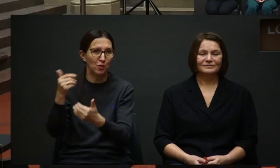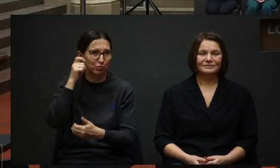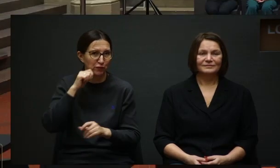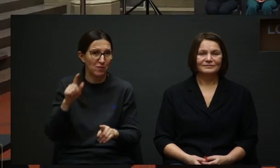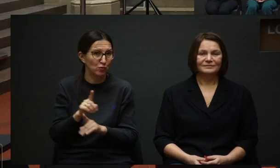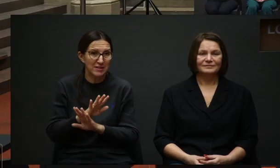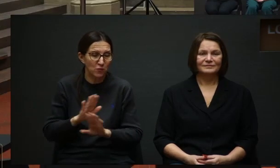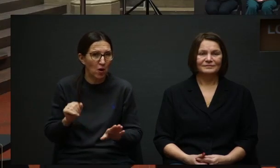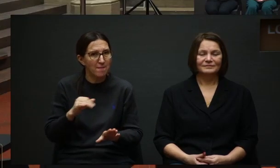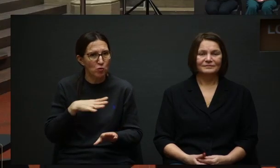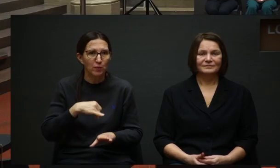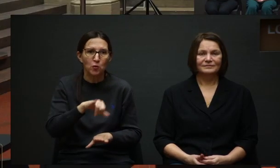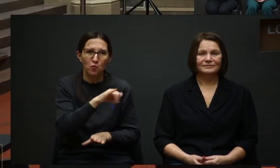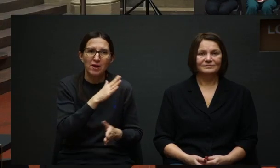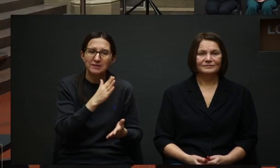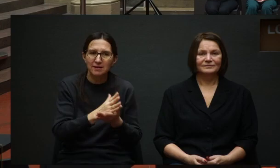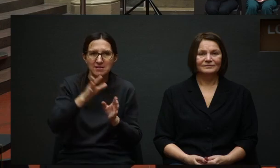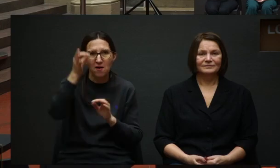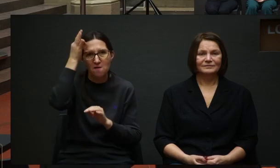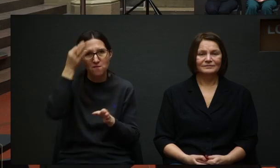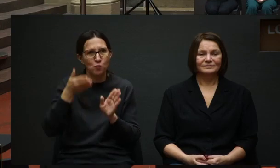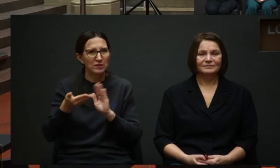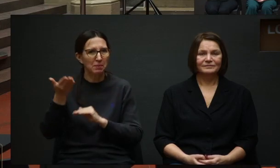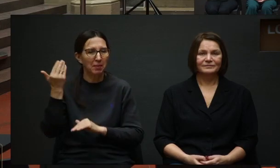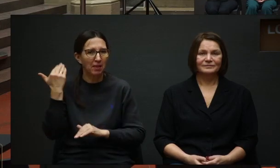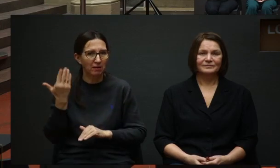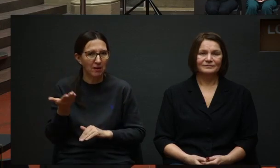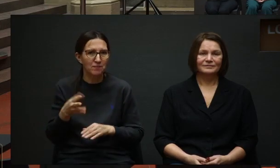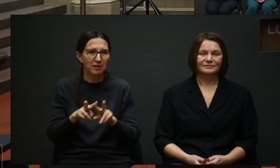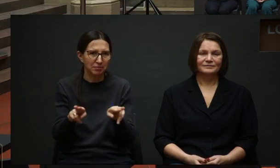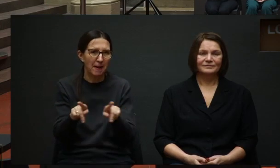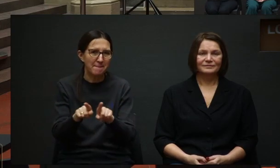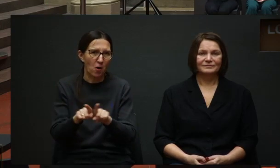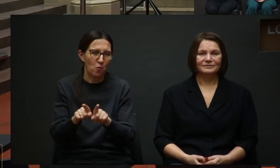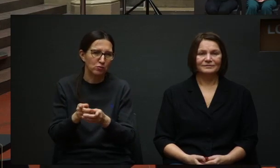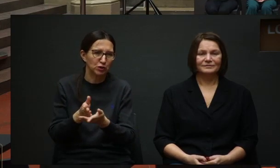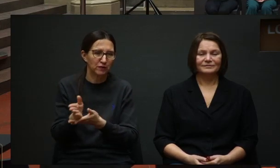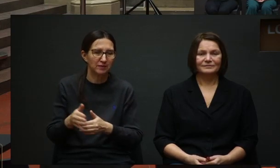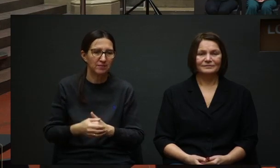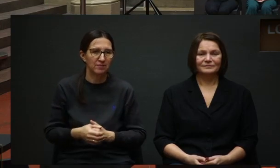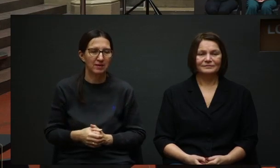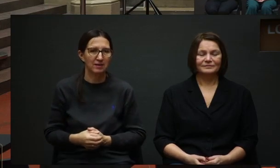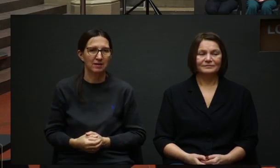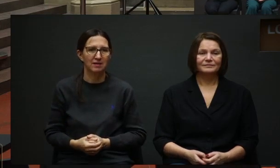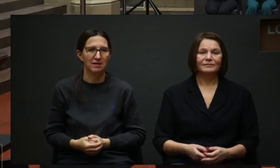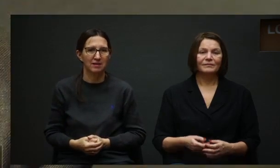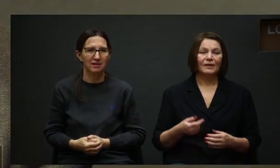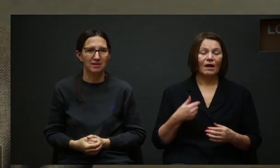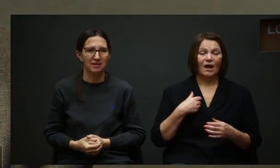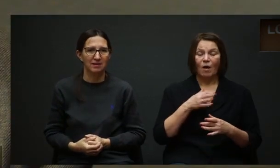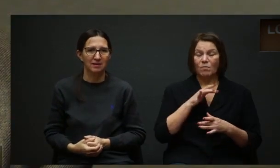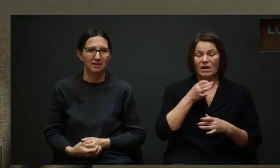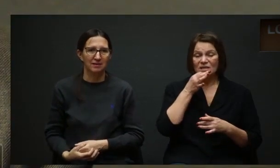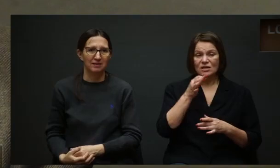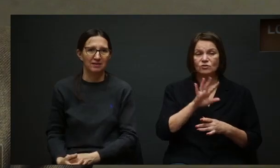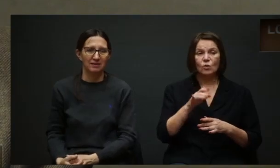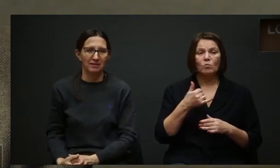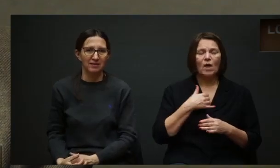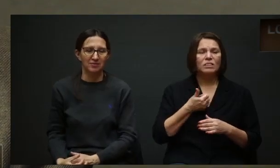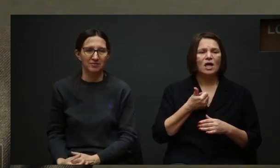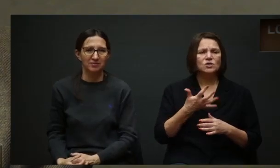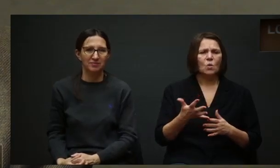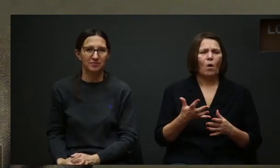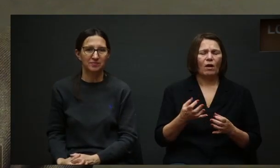А, может быть, есть какие-то у вас воспоминания похожего сорта? Ну, я бы не сказал, что настолько